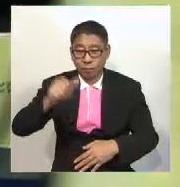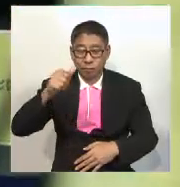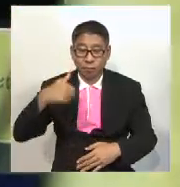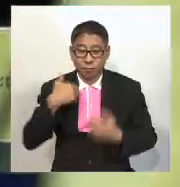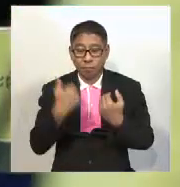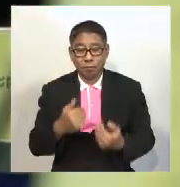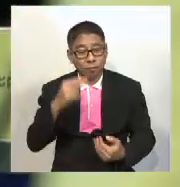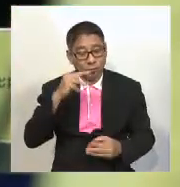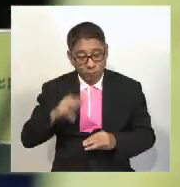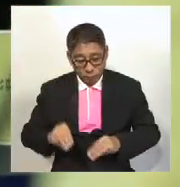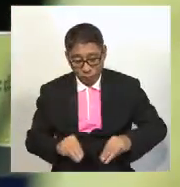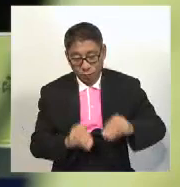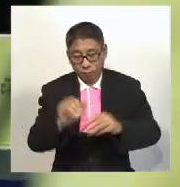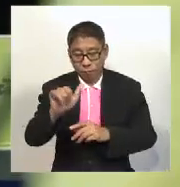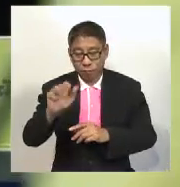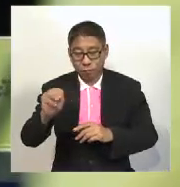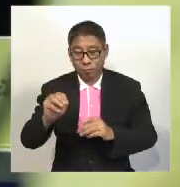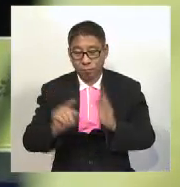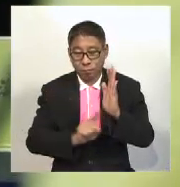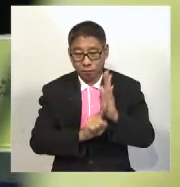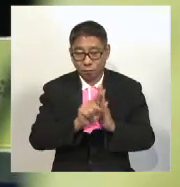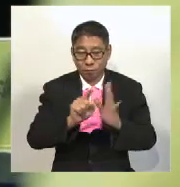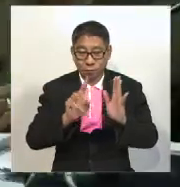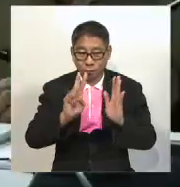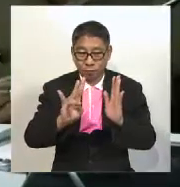ะนี้ระดับน้ำแม่น้ำยมอยู่ที่7เมตรจากจุ